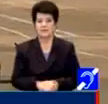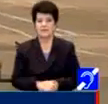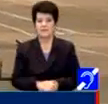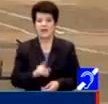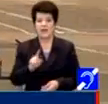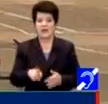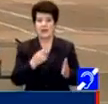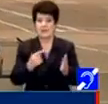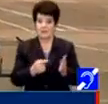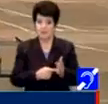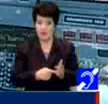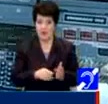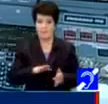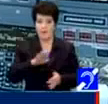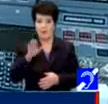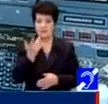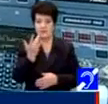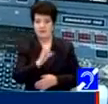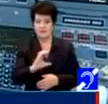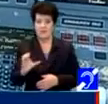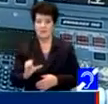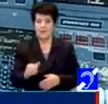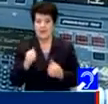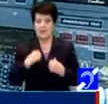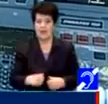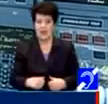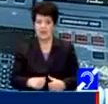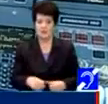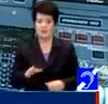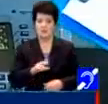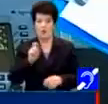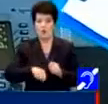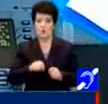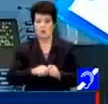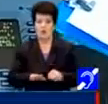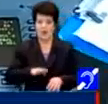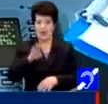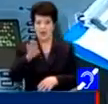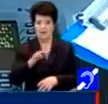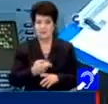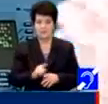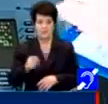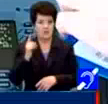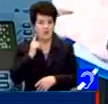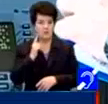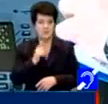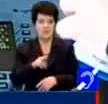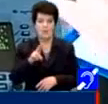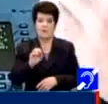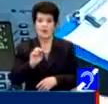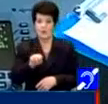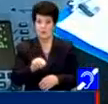La întrebarea pilotului au urmat câteva secunde de liniște. Controlorul traficului aerian părea derutat de cele auzite. Pilotul însă